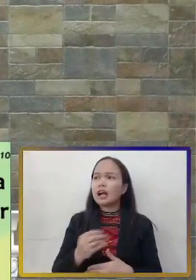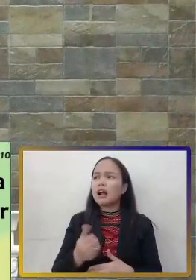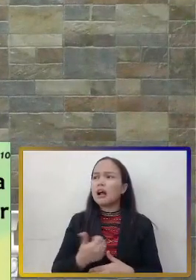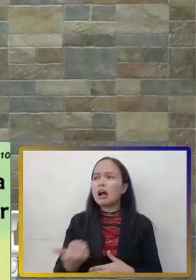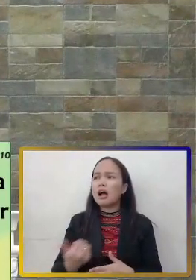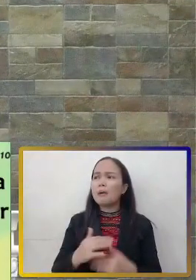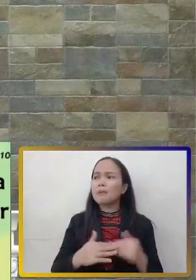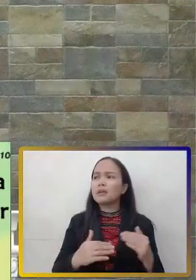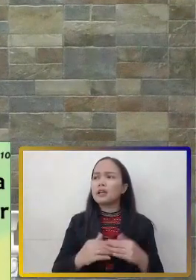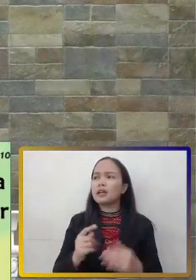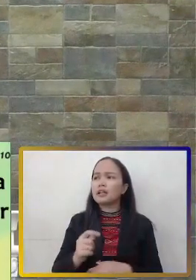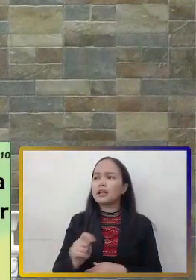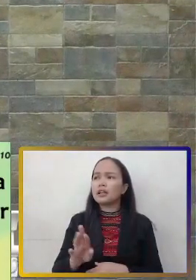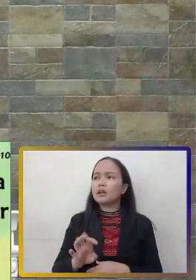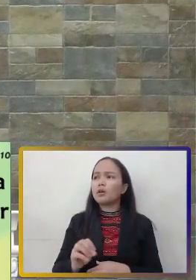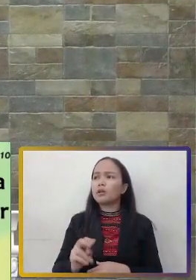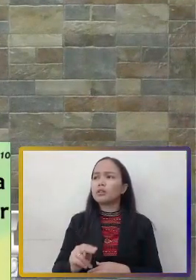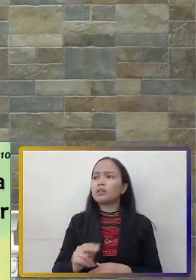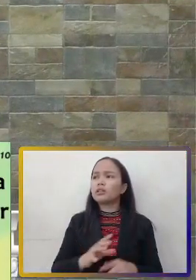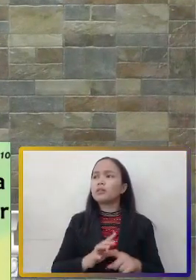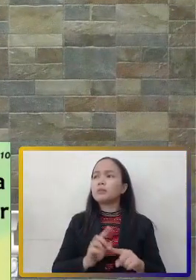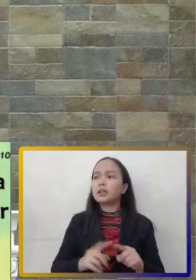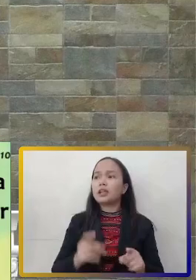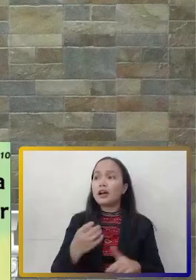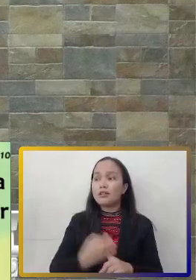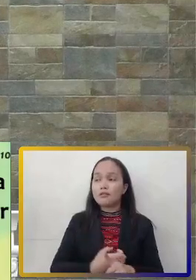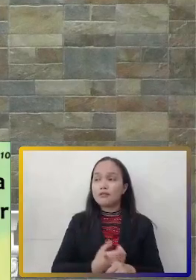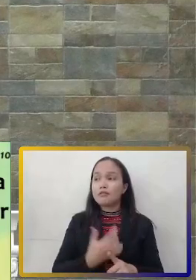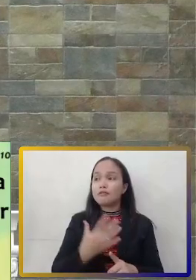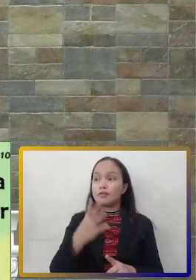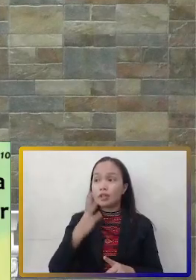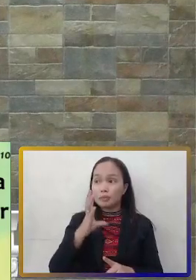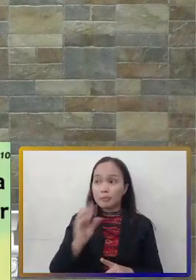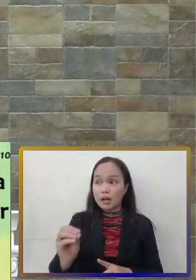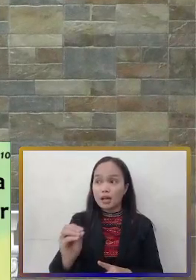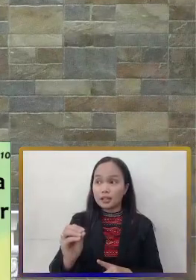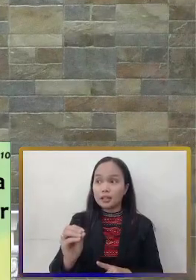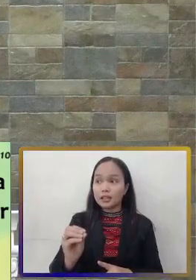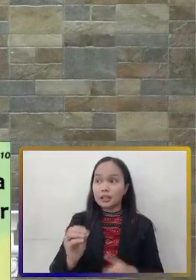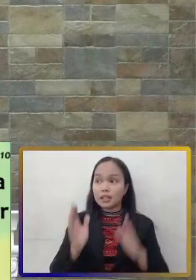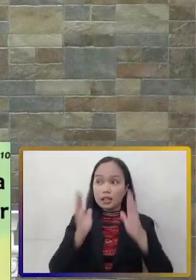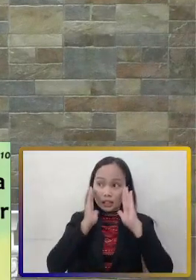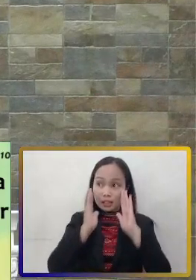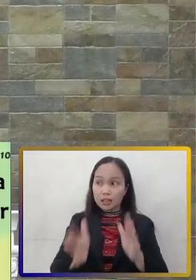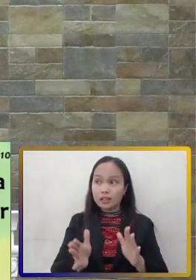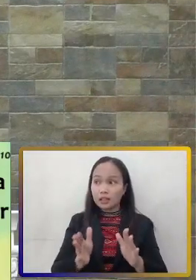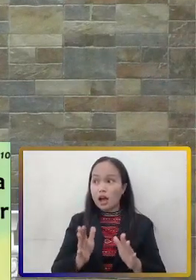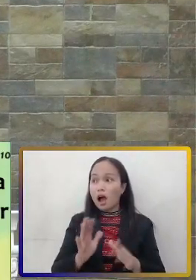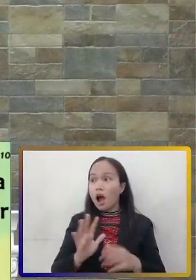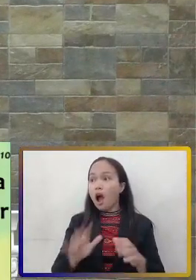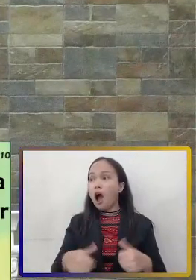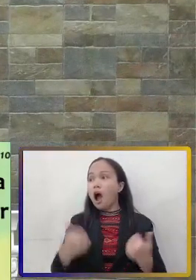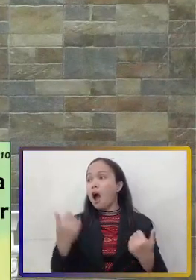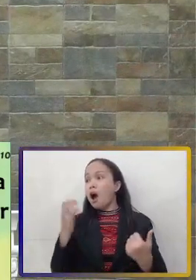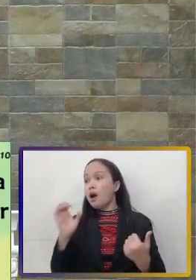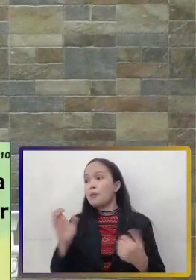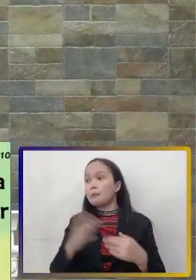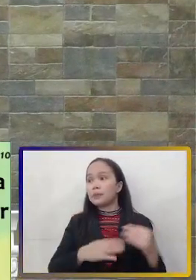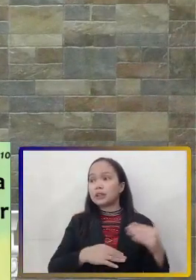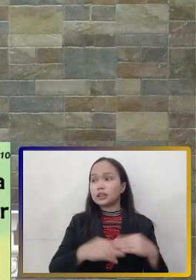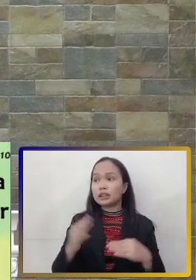but here is the warning, let every what man take heed how he